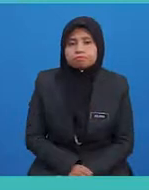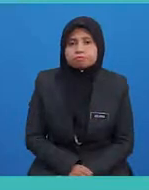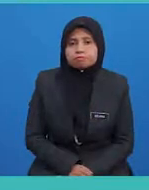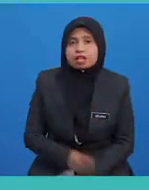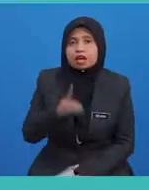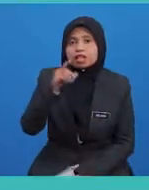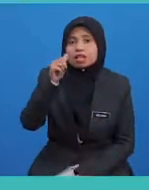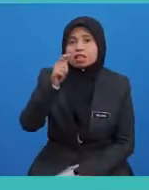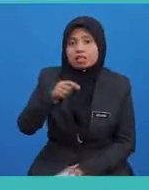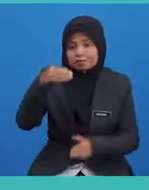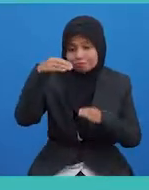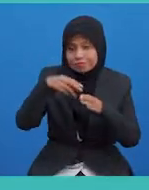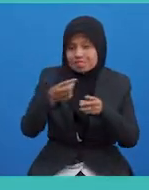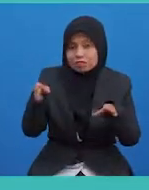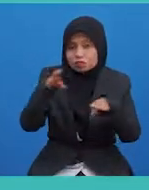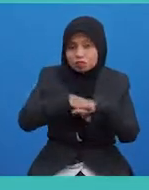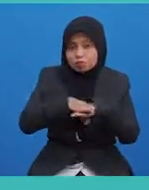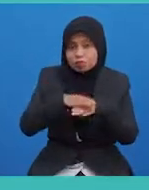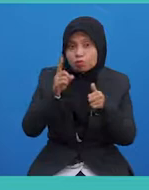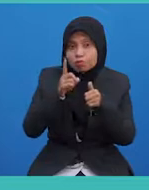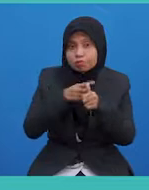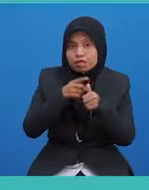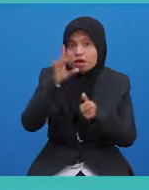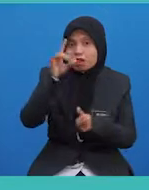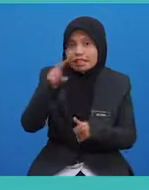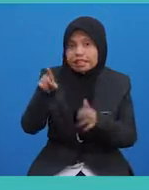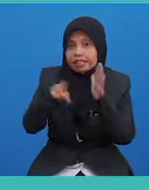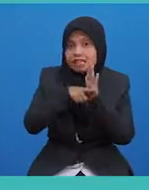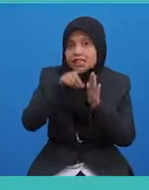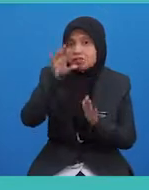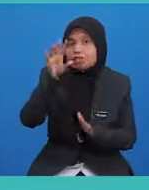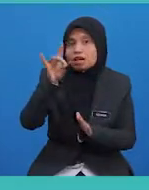Data tersirat yang pertama ialah negatif